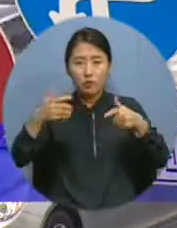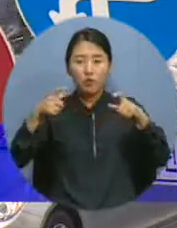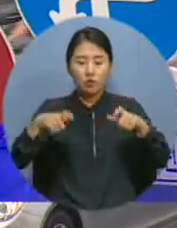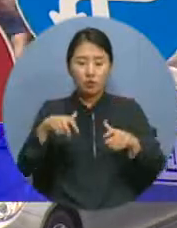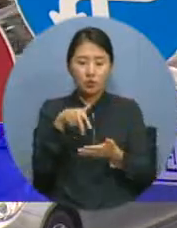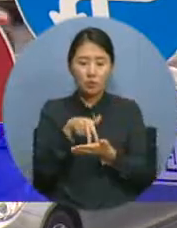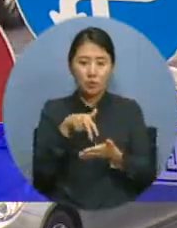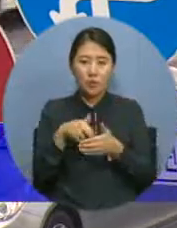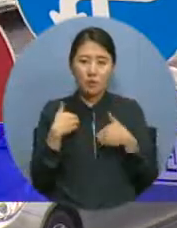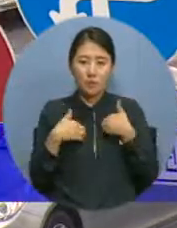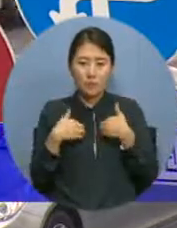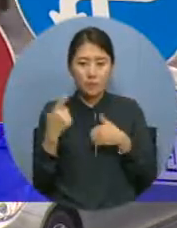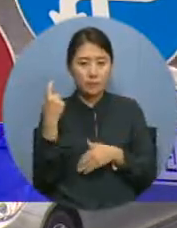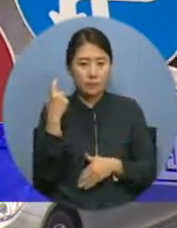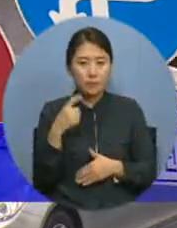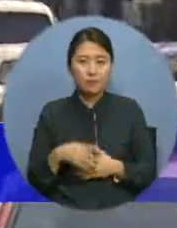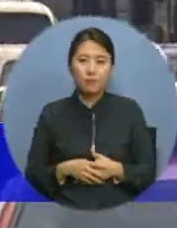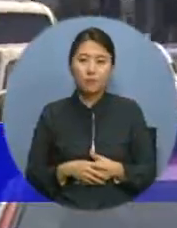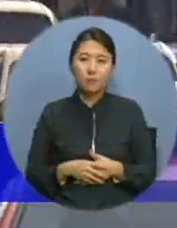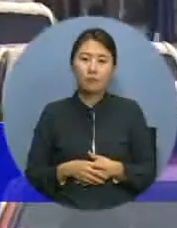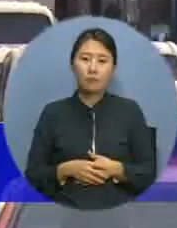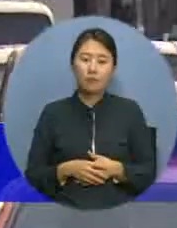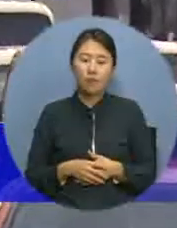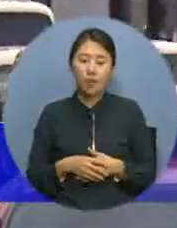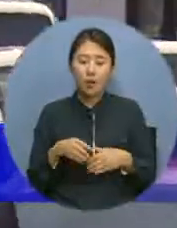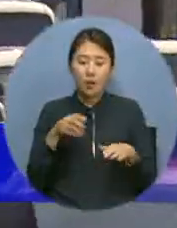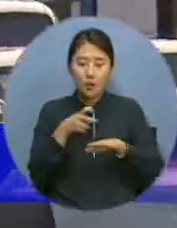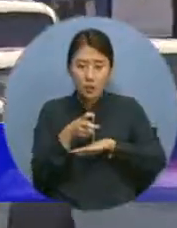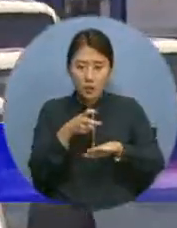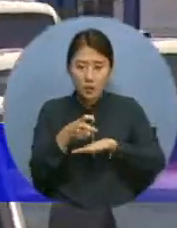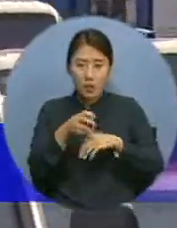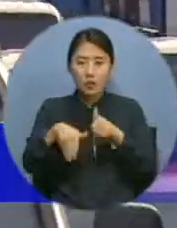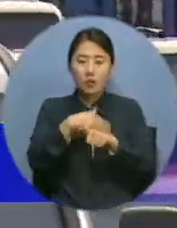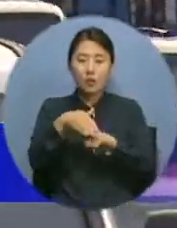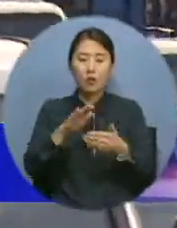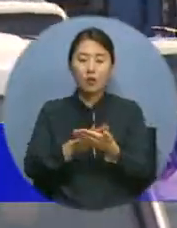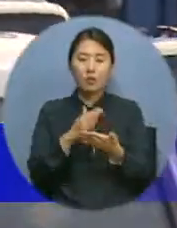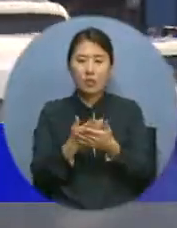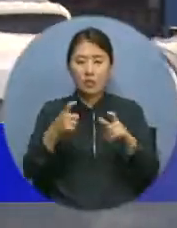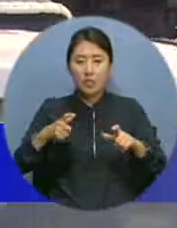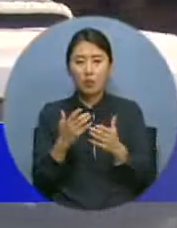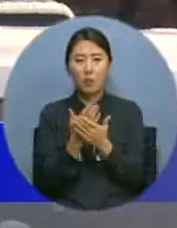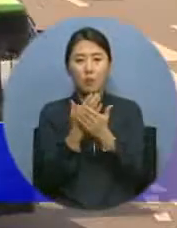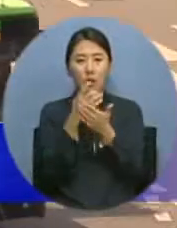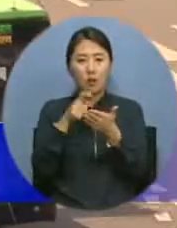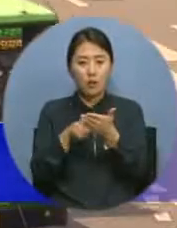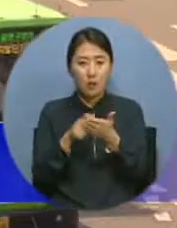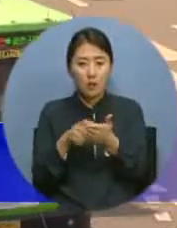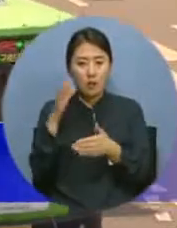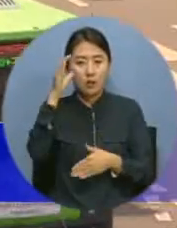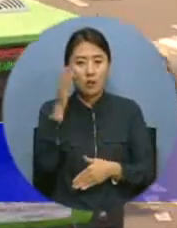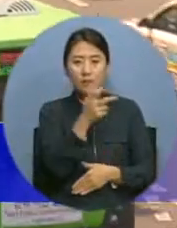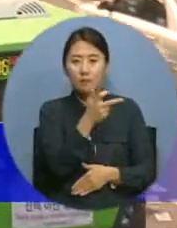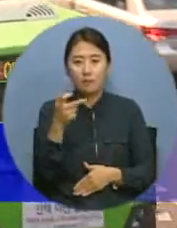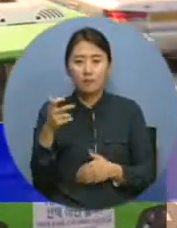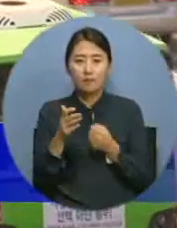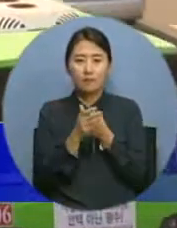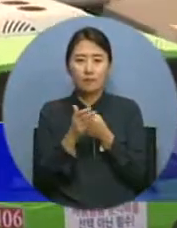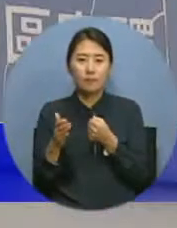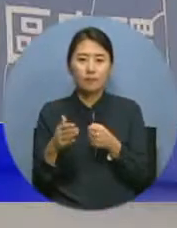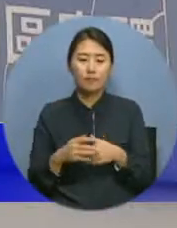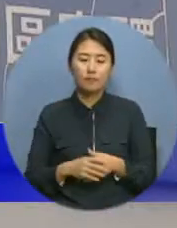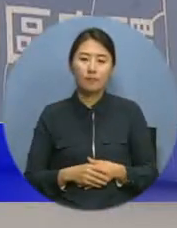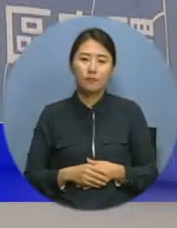착공 소식이 반가울 수밖에 없습니다. 대중교통 여건 개선과 지역 발전의 촉매제로서 기대감이 크기